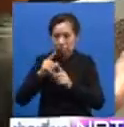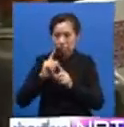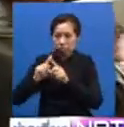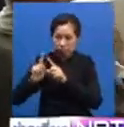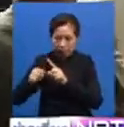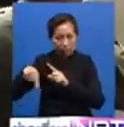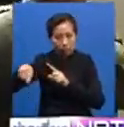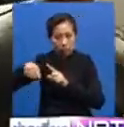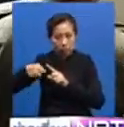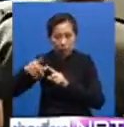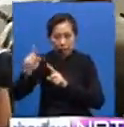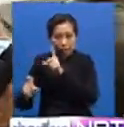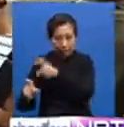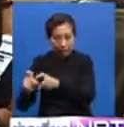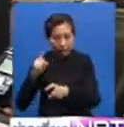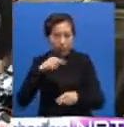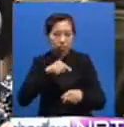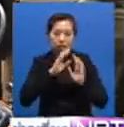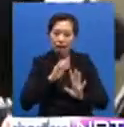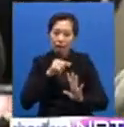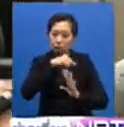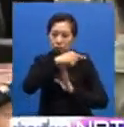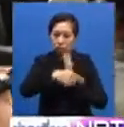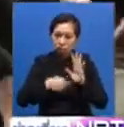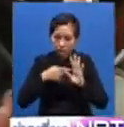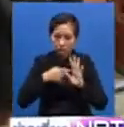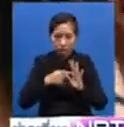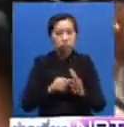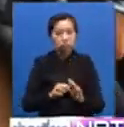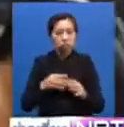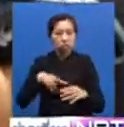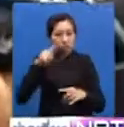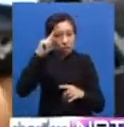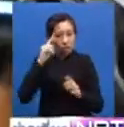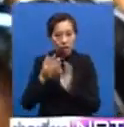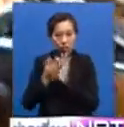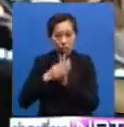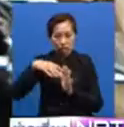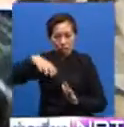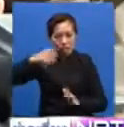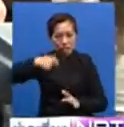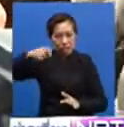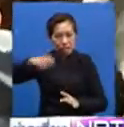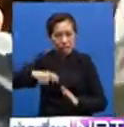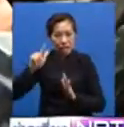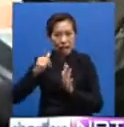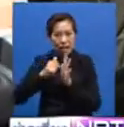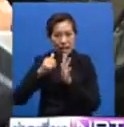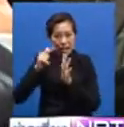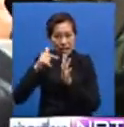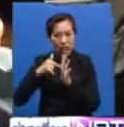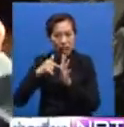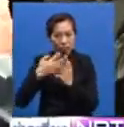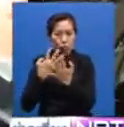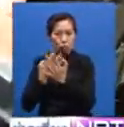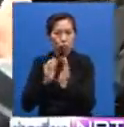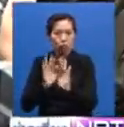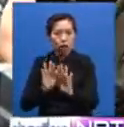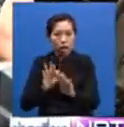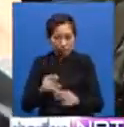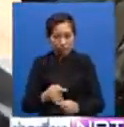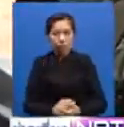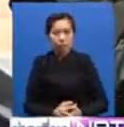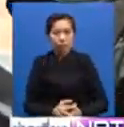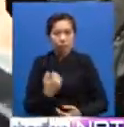คนมาฝากครั้งที่ศาลอาญาถนนรัชดาภิเษกแรกพร้อมกับผู้ต้องหาคนที่ 7คือนายคมสันต์ชูศิลป์ซึ่ง